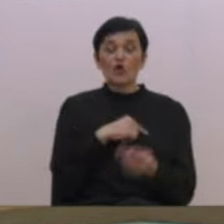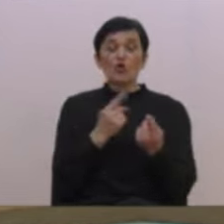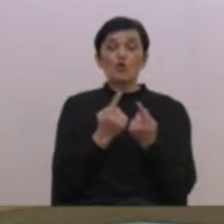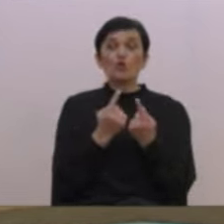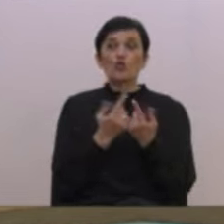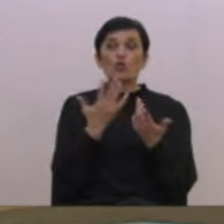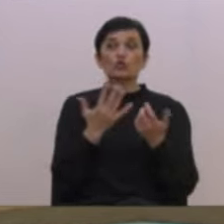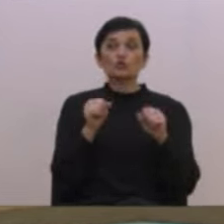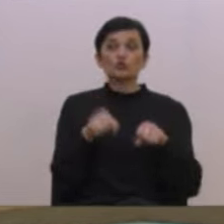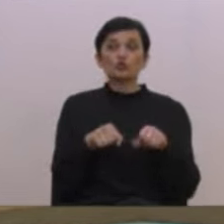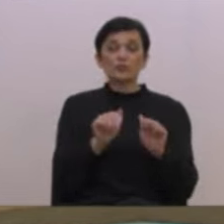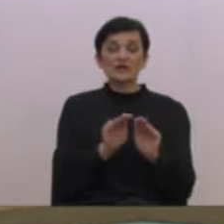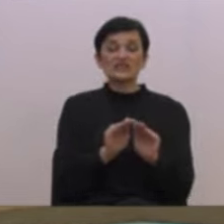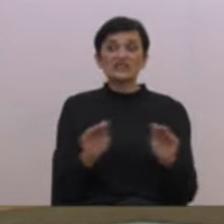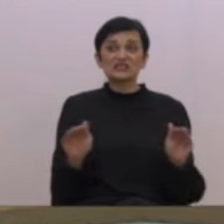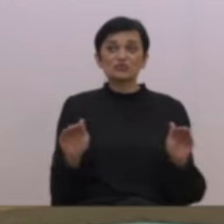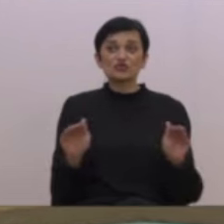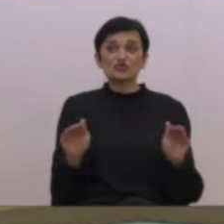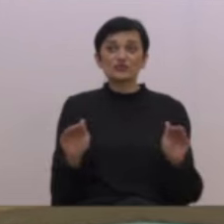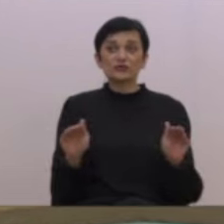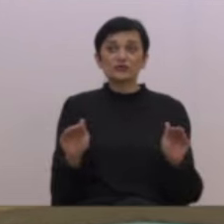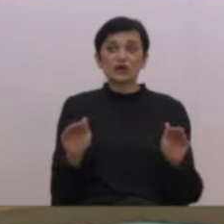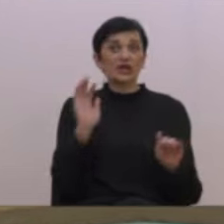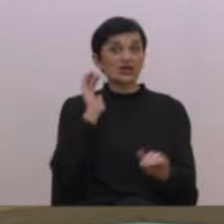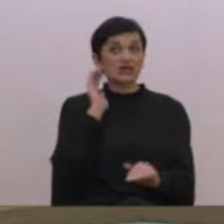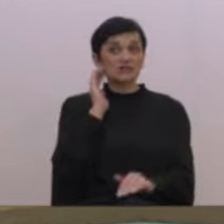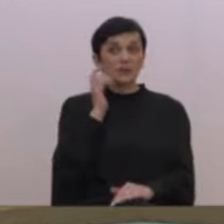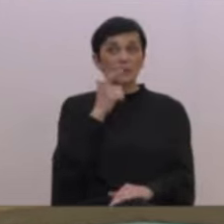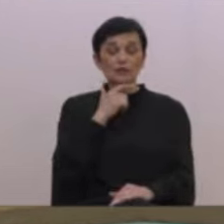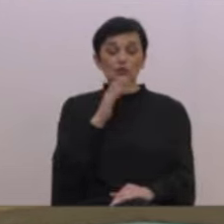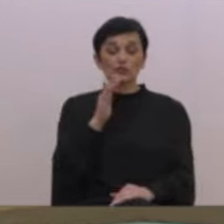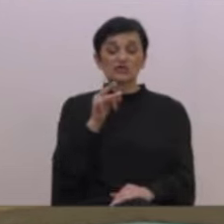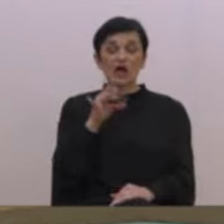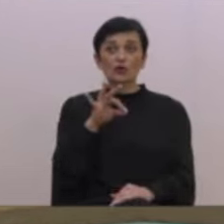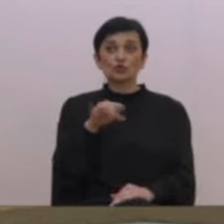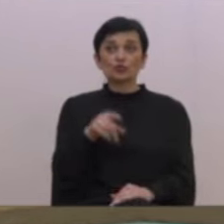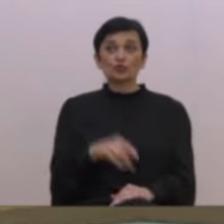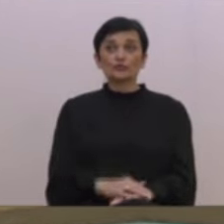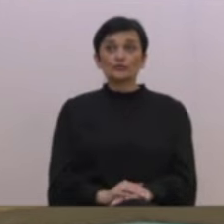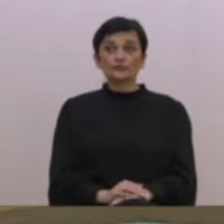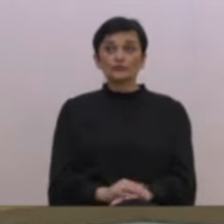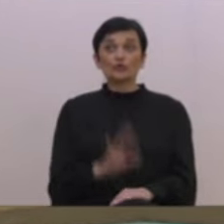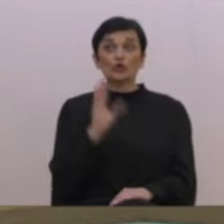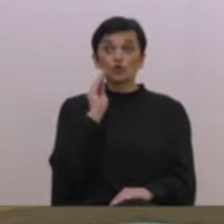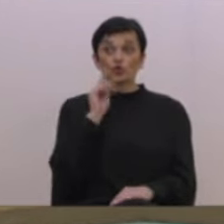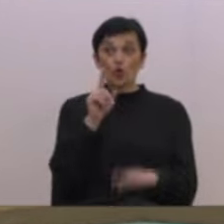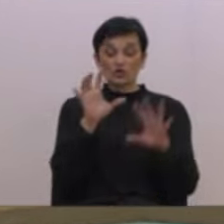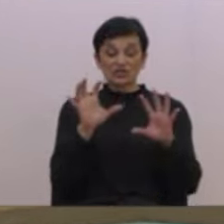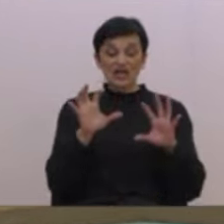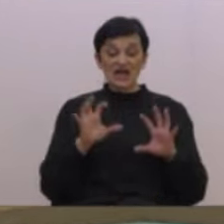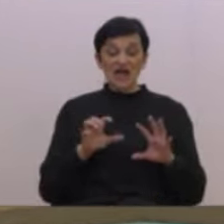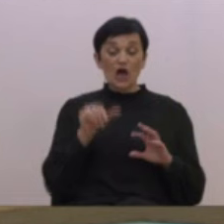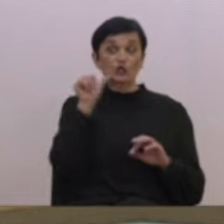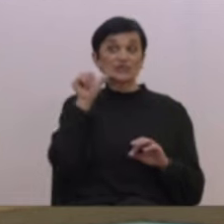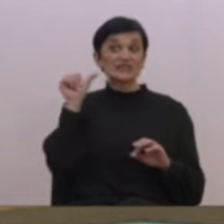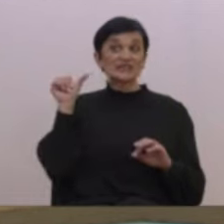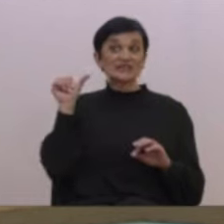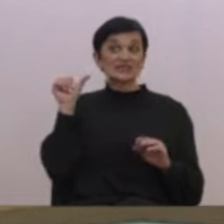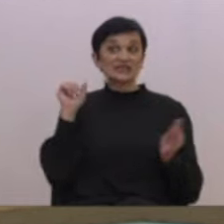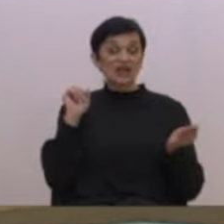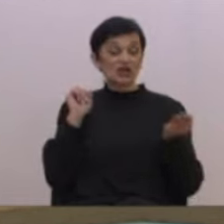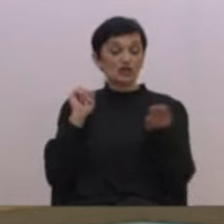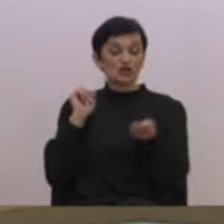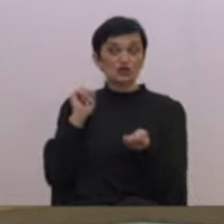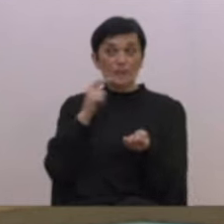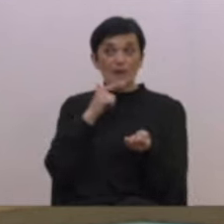leba, sim și de, tu și ai leba, ismet batom sandro. Am. Rusesc ca un inițiat al șemului de batonul roman. Pirul